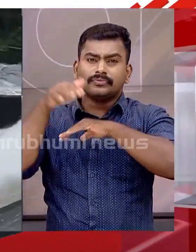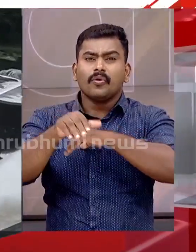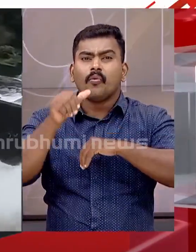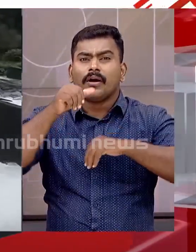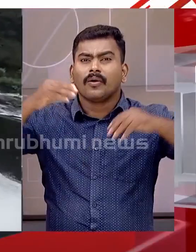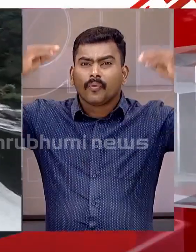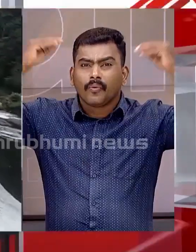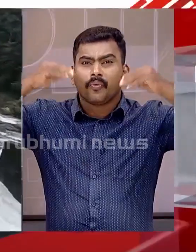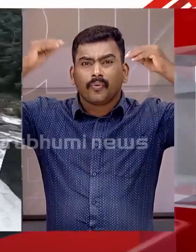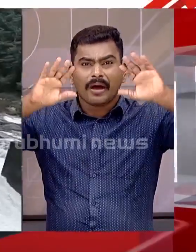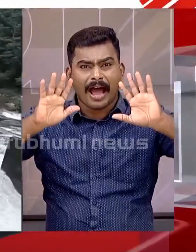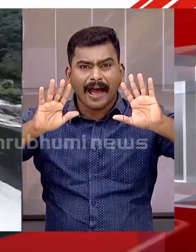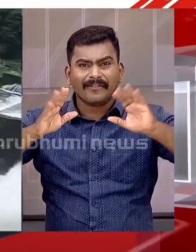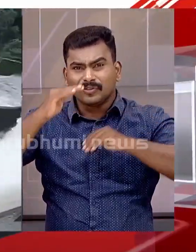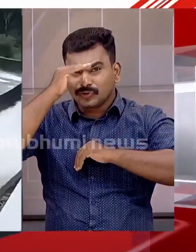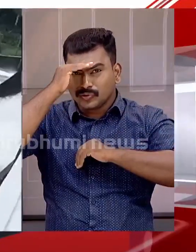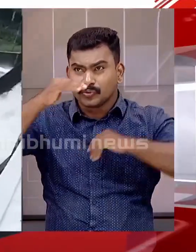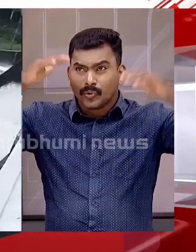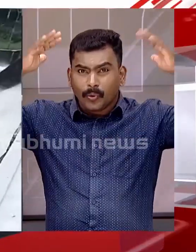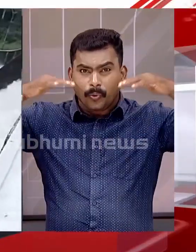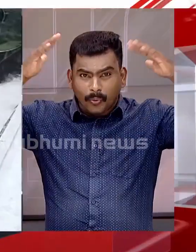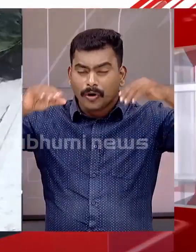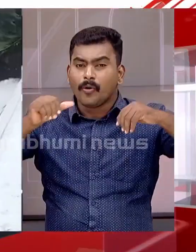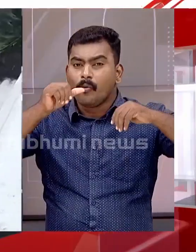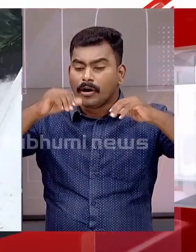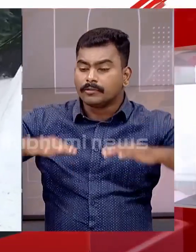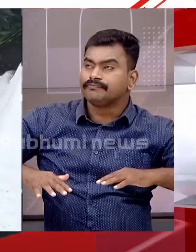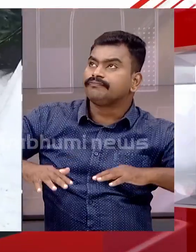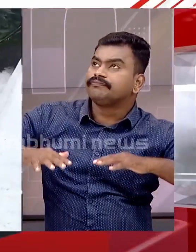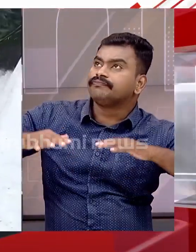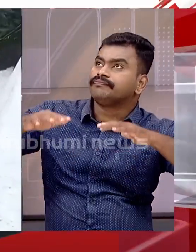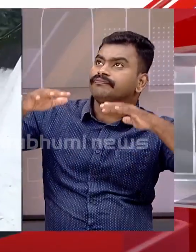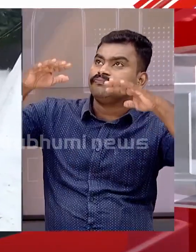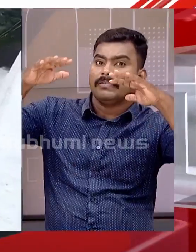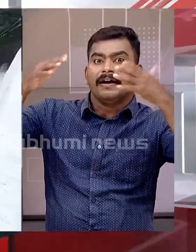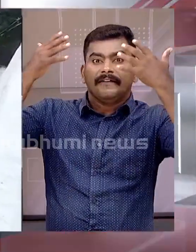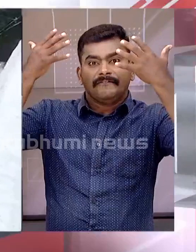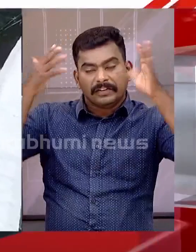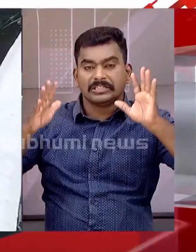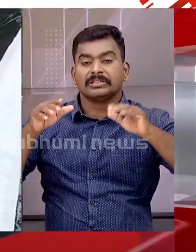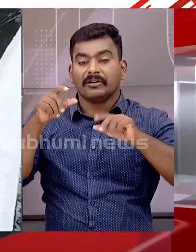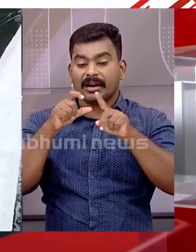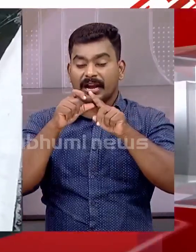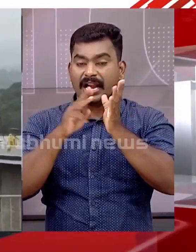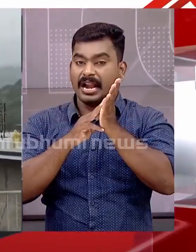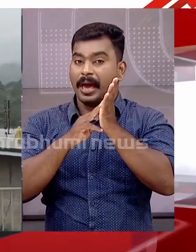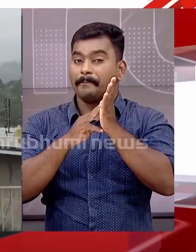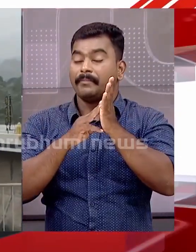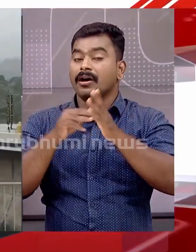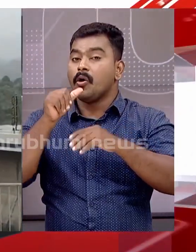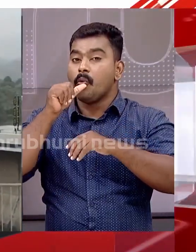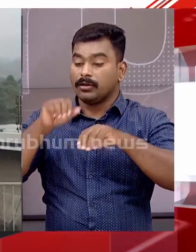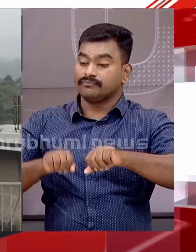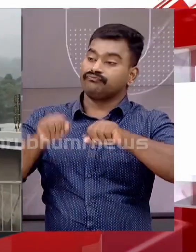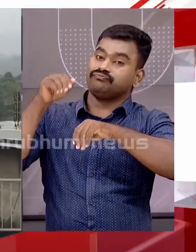മീറ്ററായി നിലനിർത്തുന്നതിന് വേണ്ടിയാണ് ഇത്തരത്തിൽ ഡാമുകൾ ഡാമിന്റെ രണ്ട് ഷട്ടറുകൾ ഉയർത്തിയിരിക്കുന്നത്. 124